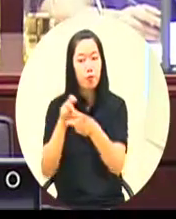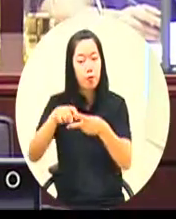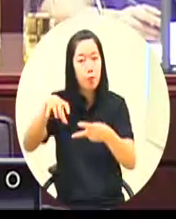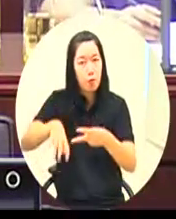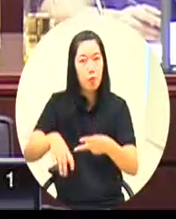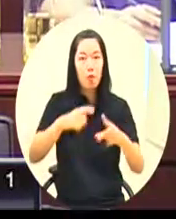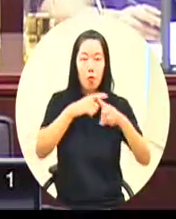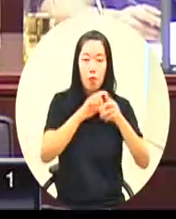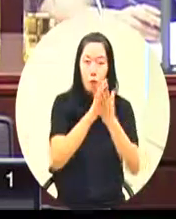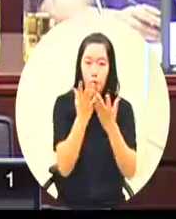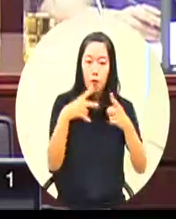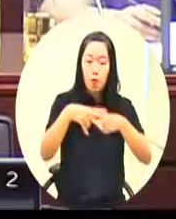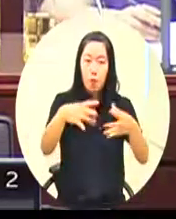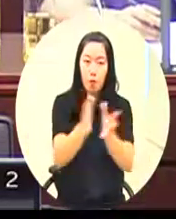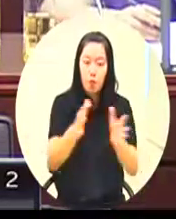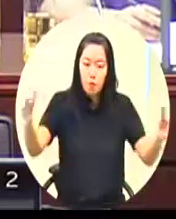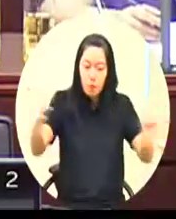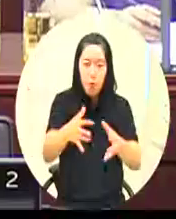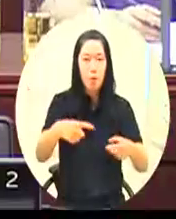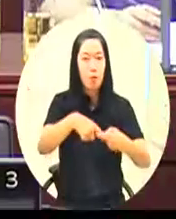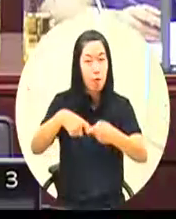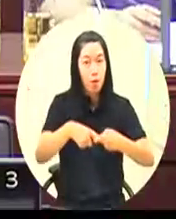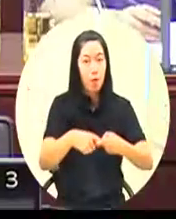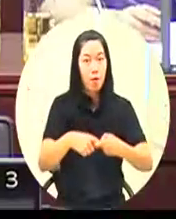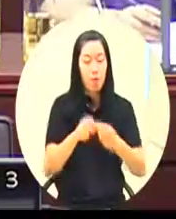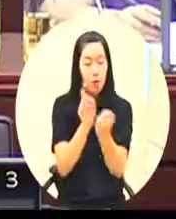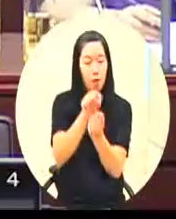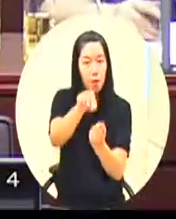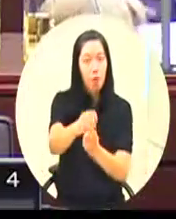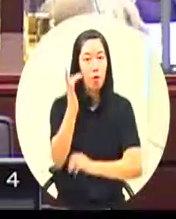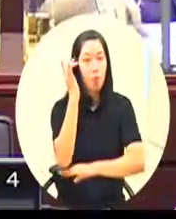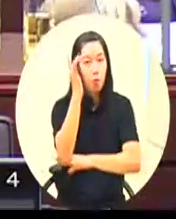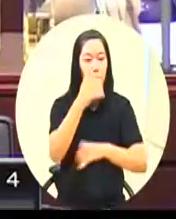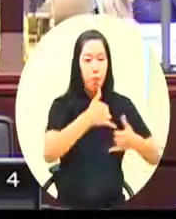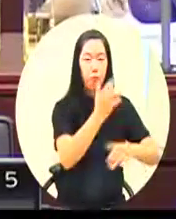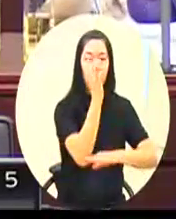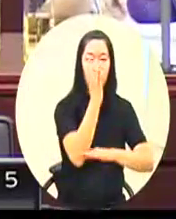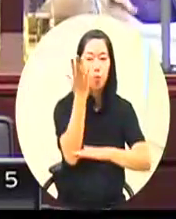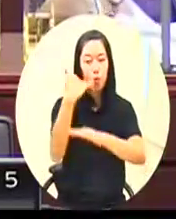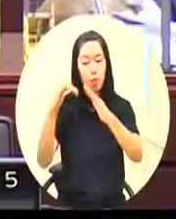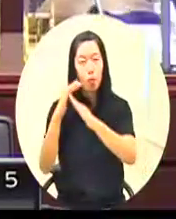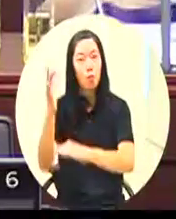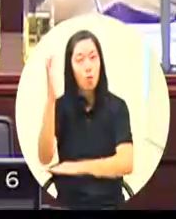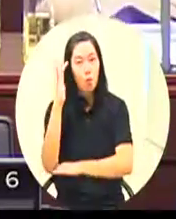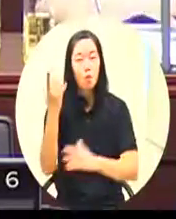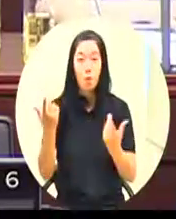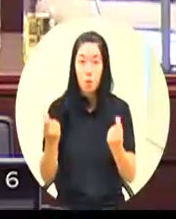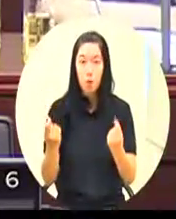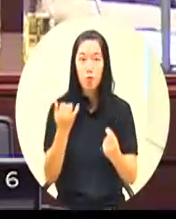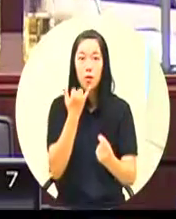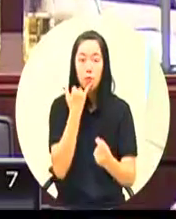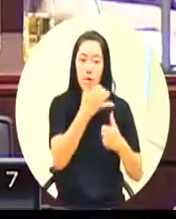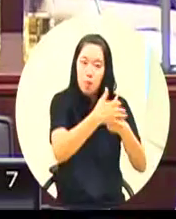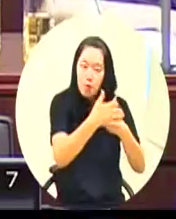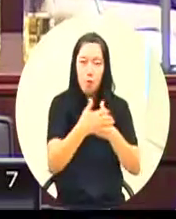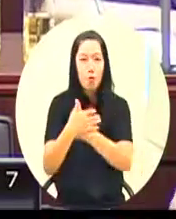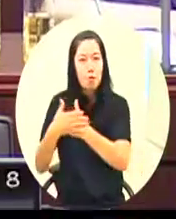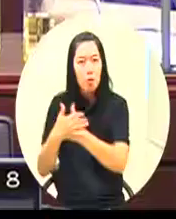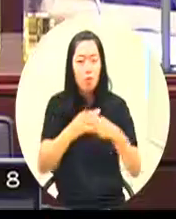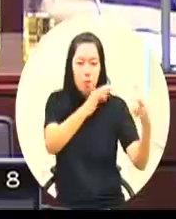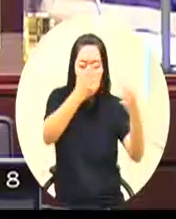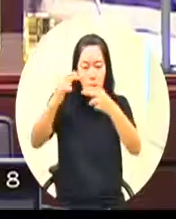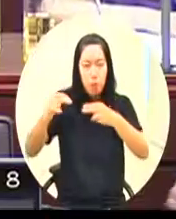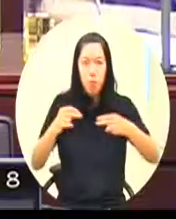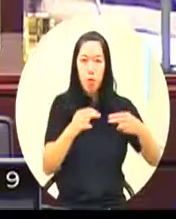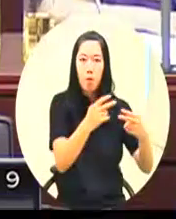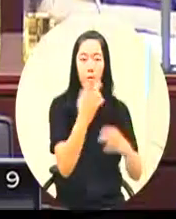长召集的小组，能够对我们的树木，在路树也好，校园内的树木也好，怎么样维护，怎么样整修，怎么样